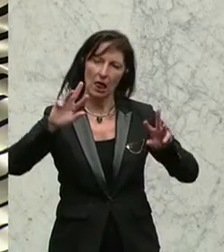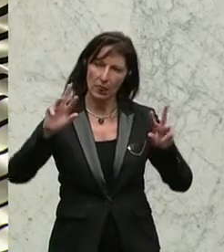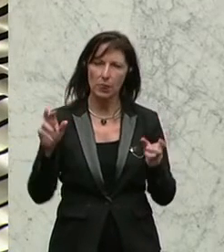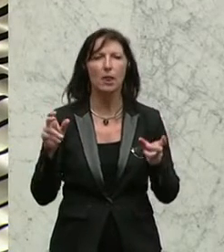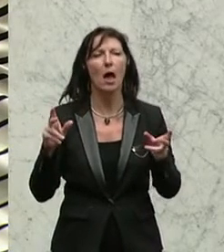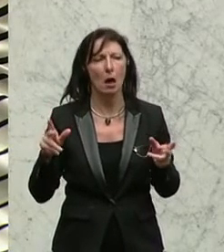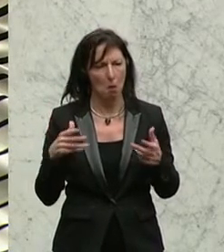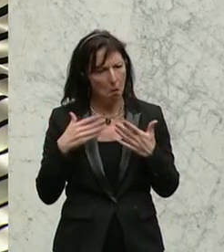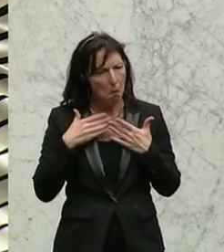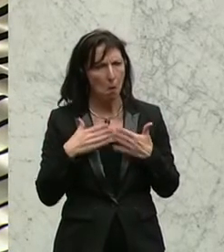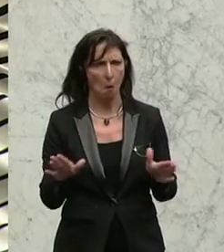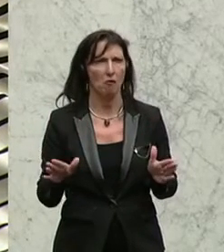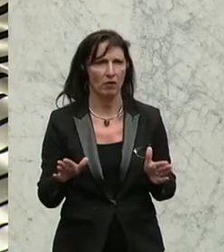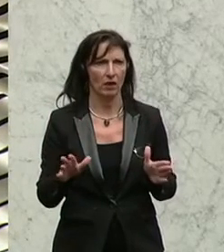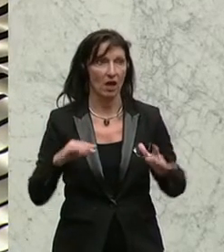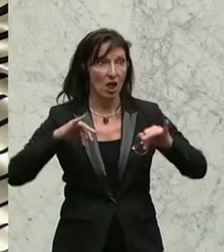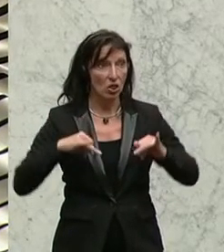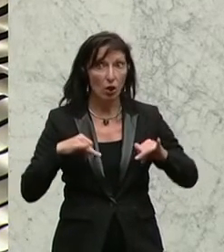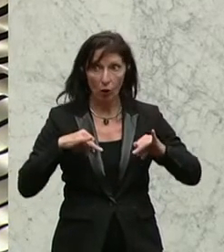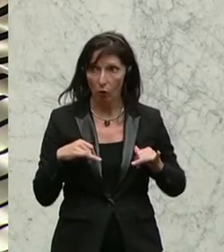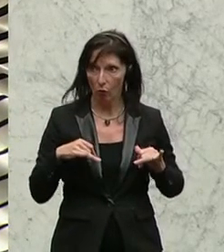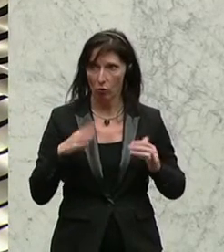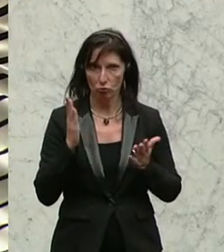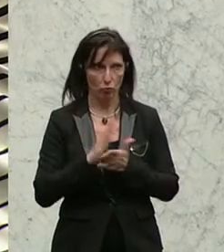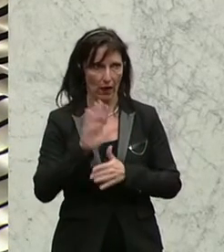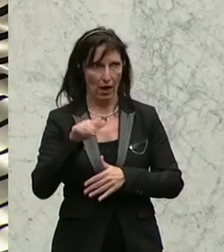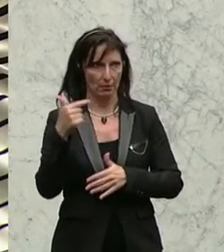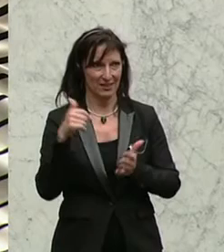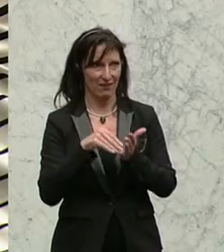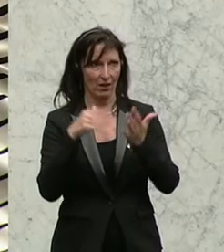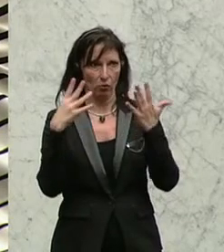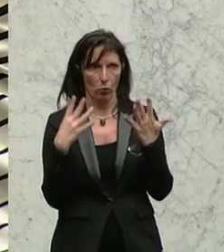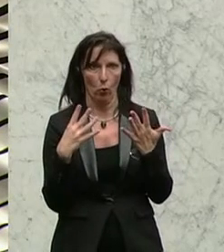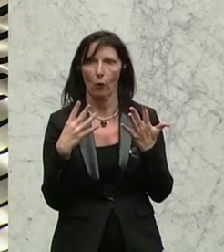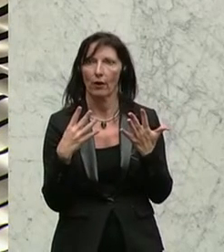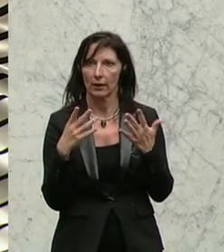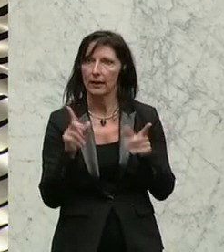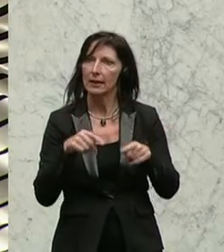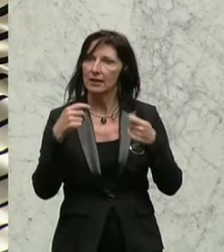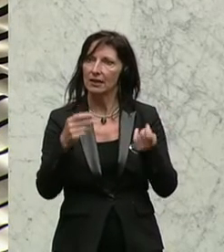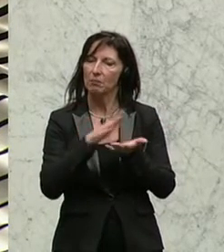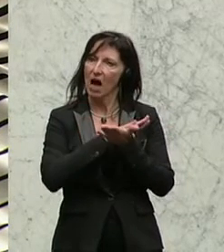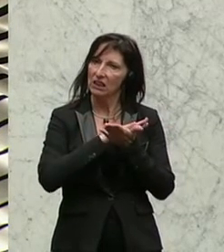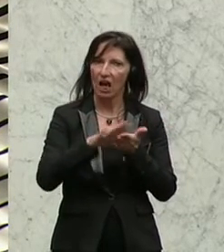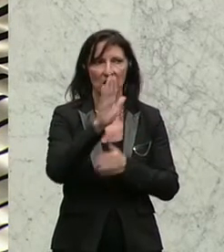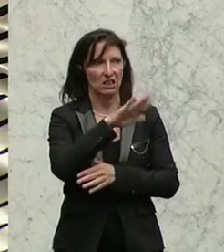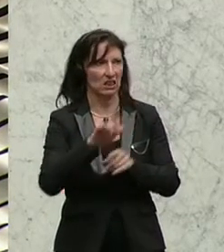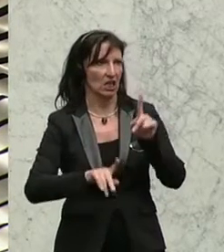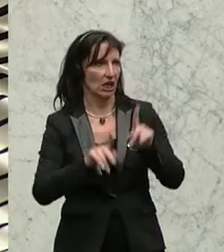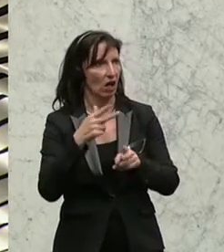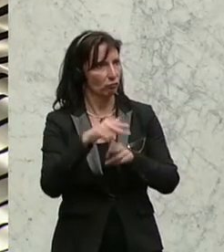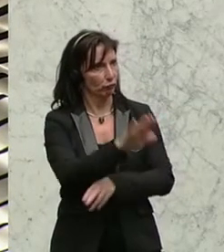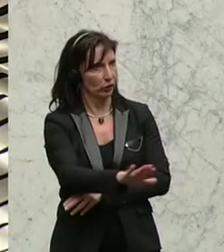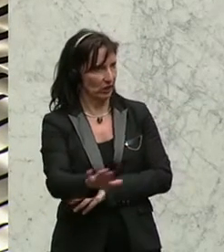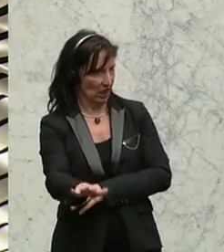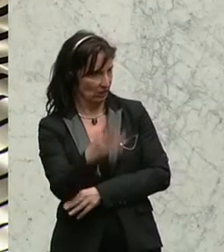dieser Thematik hat. Wir in Tirol haben ja bereits schon seit dem Jahr 2009 den Gratis-Kindergarten für Vierjährige.